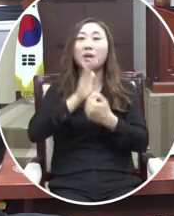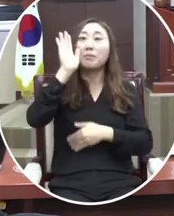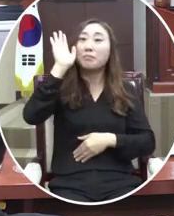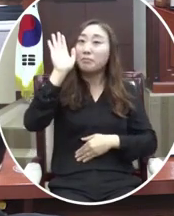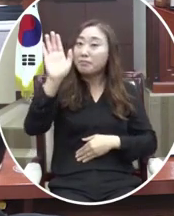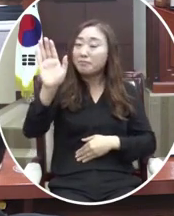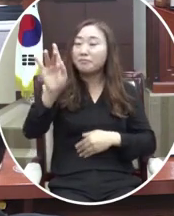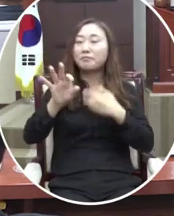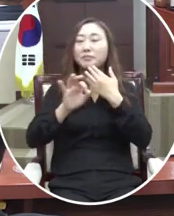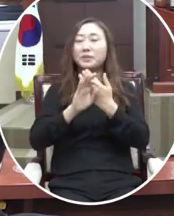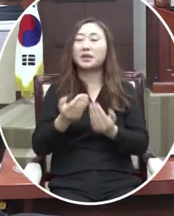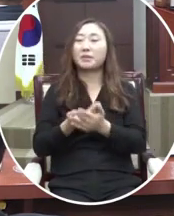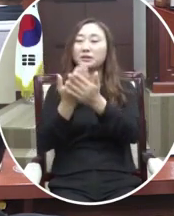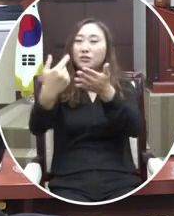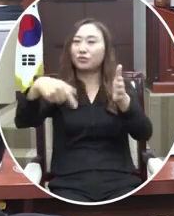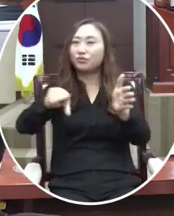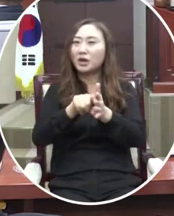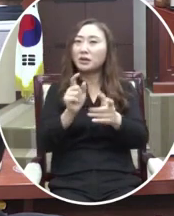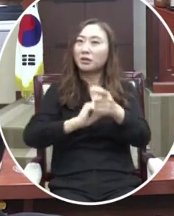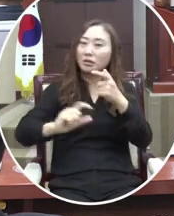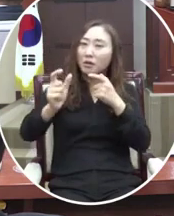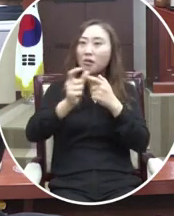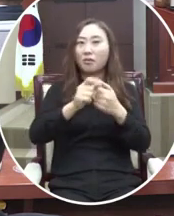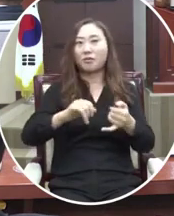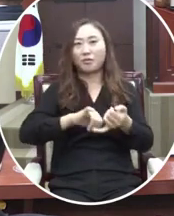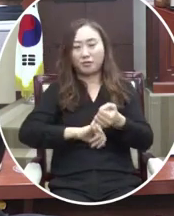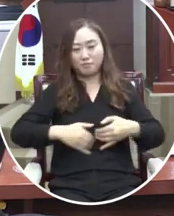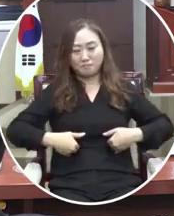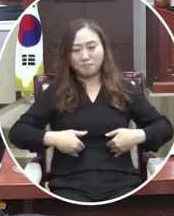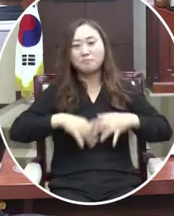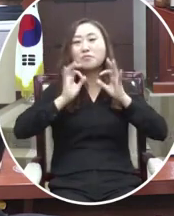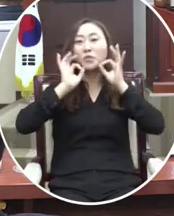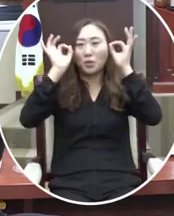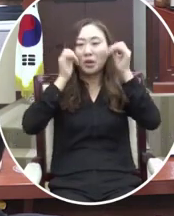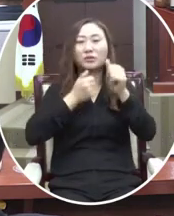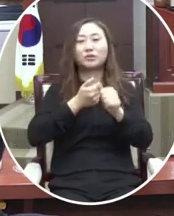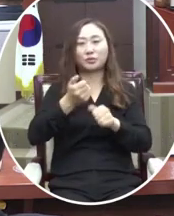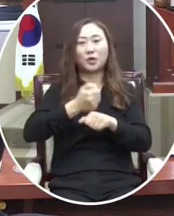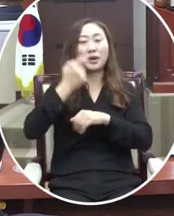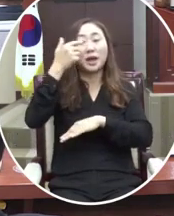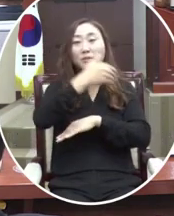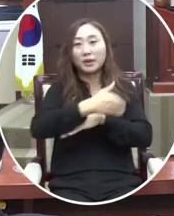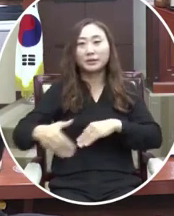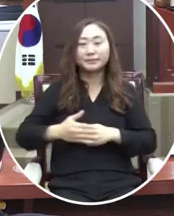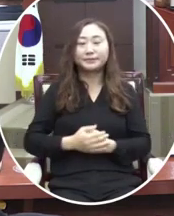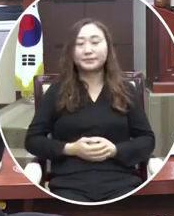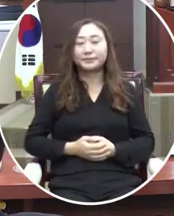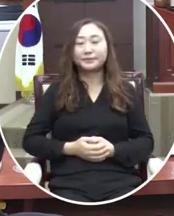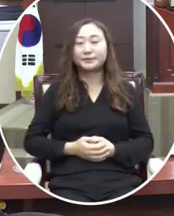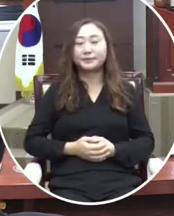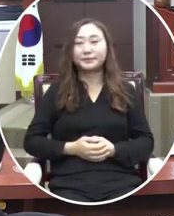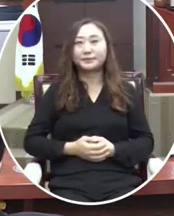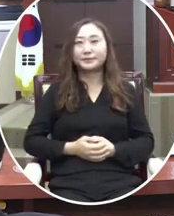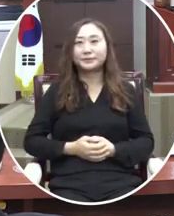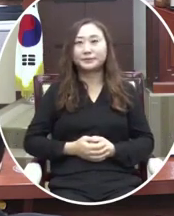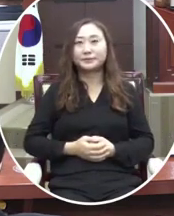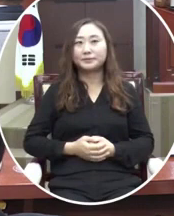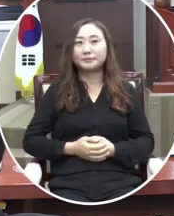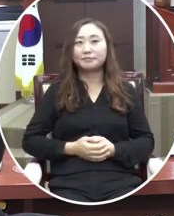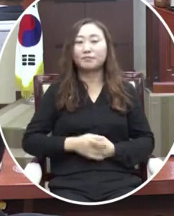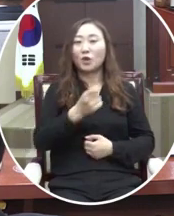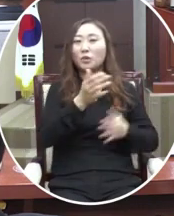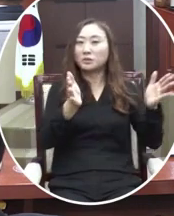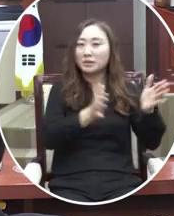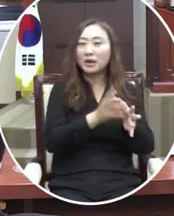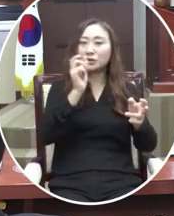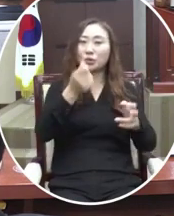미래 지향적인 성장도시 노원을 위해 더욱 절실한 노력으로 극복 나가겠습니다 골목상권과 소상공인은